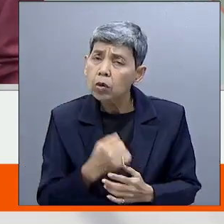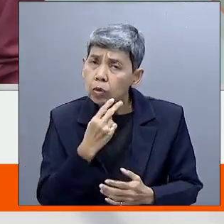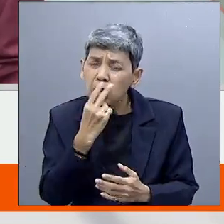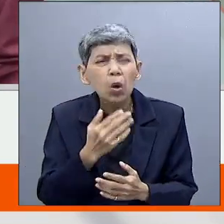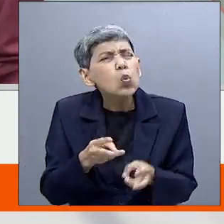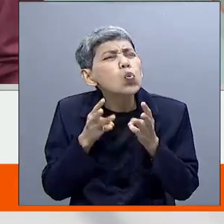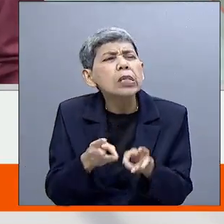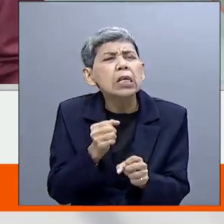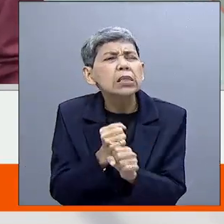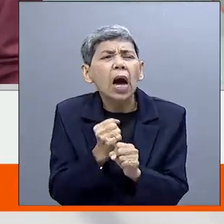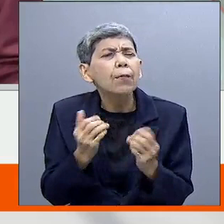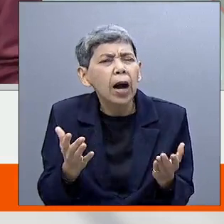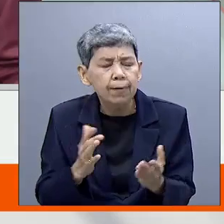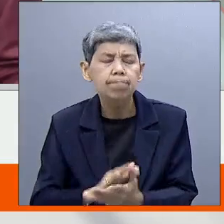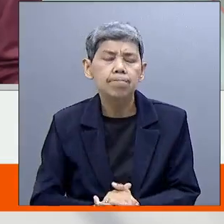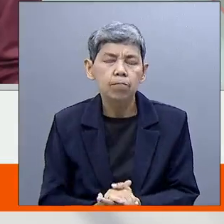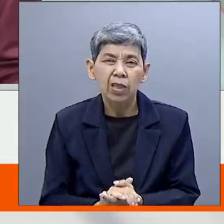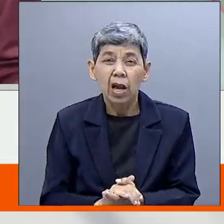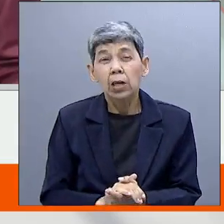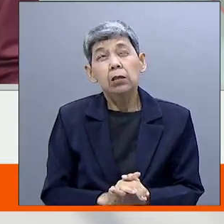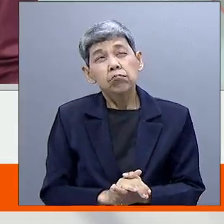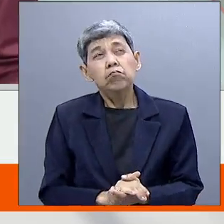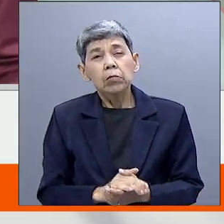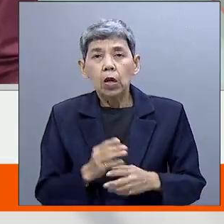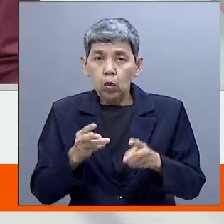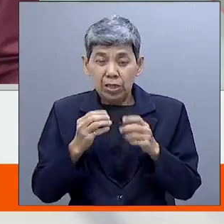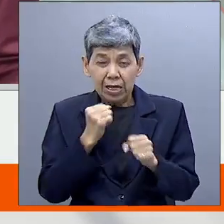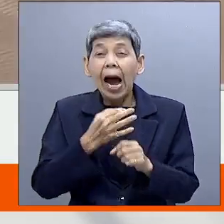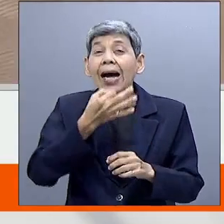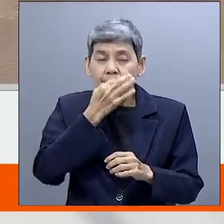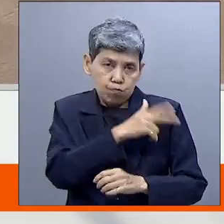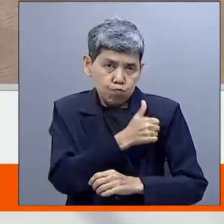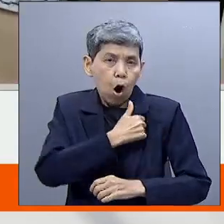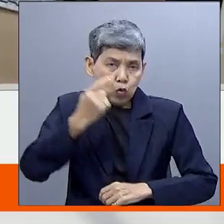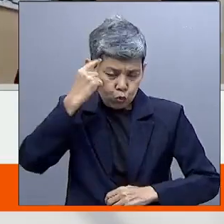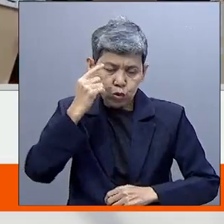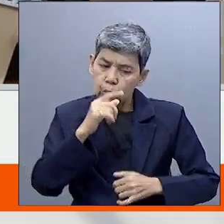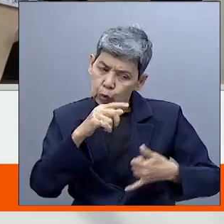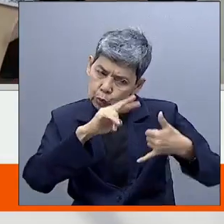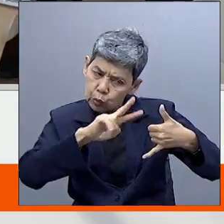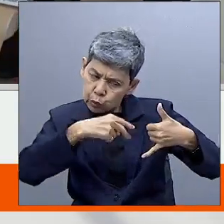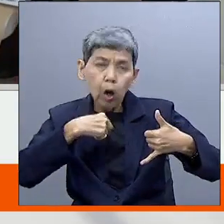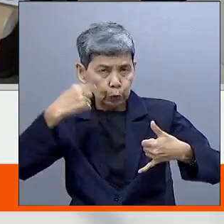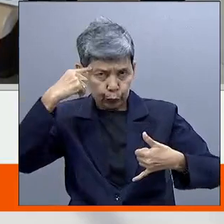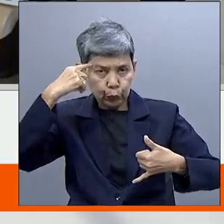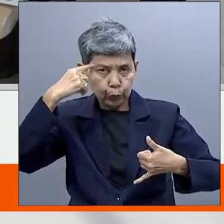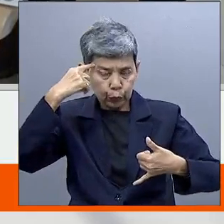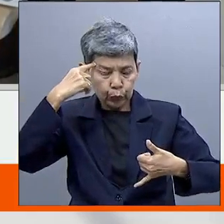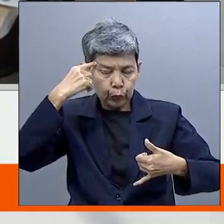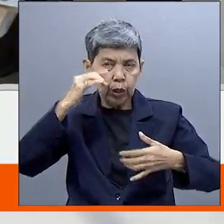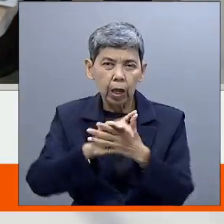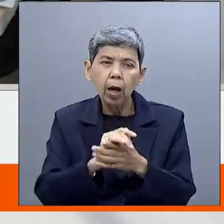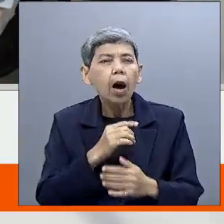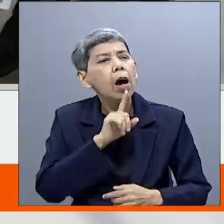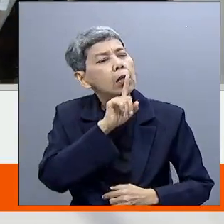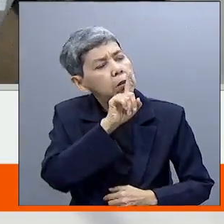ใช้วิธีการไหนในการชี้ชัดได้ จริงเรื่องเหล่านี้เนี่ยสำหรับวิชาชีพเนี่ยเขาประเมินได้ไม่ยากอยู่แล้วครับนะจากการสัมภา